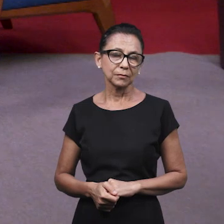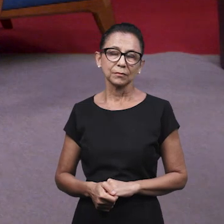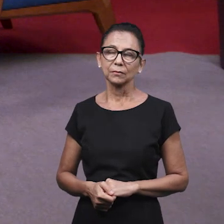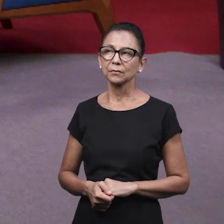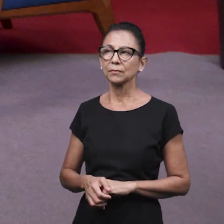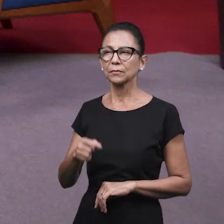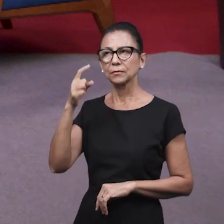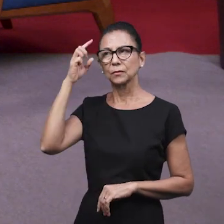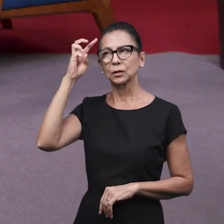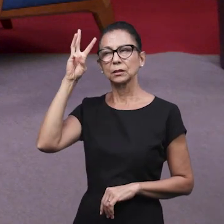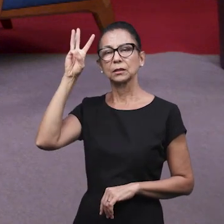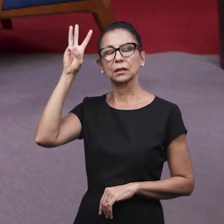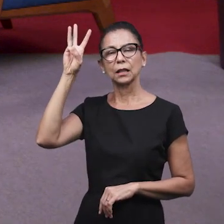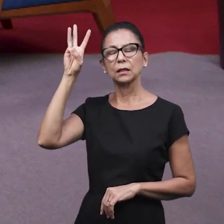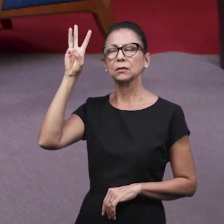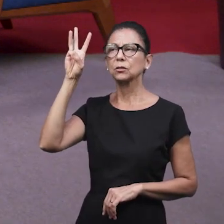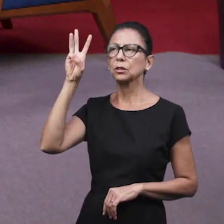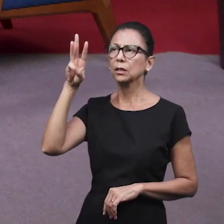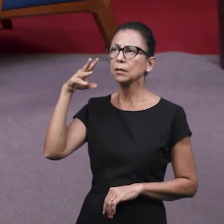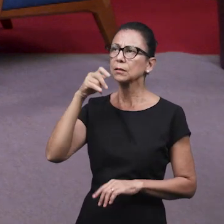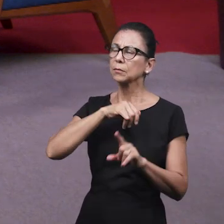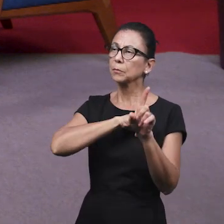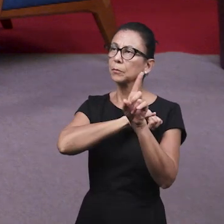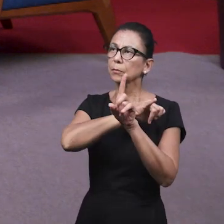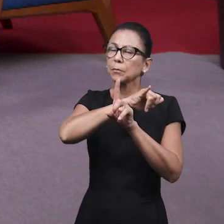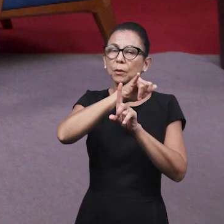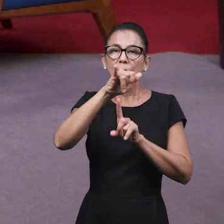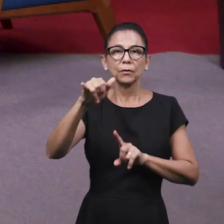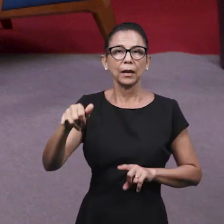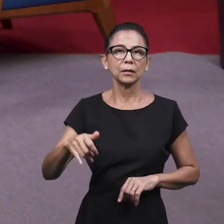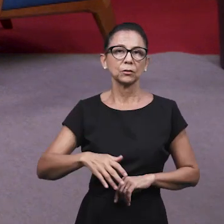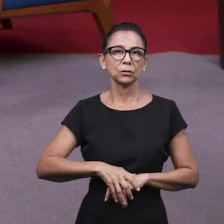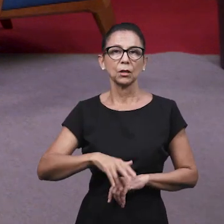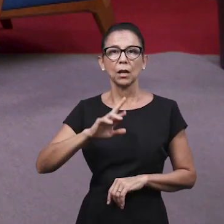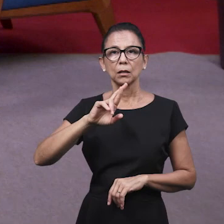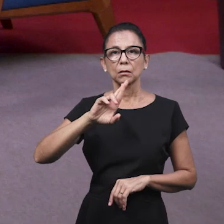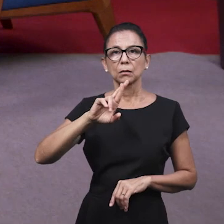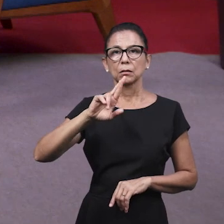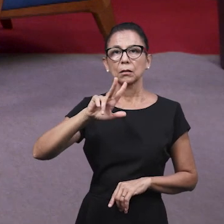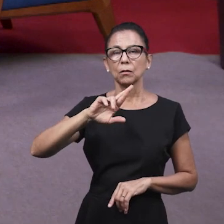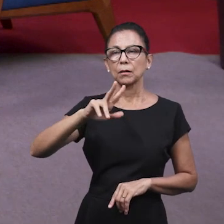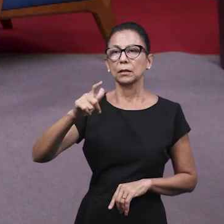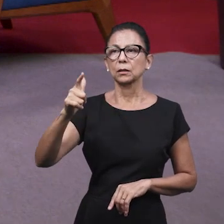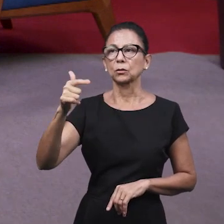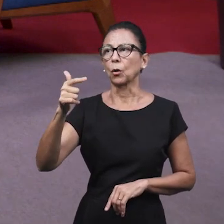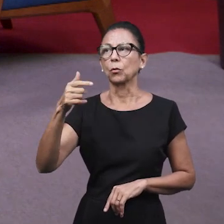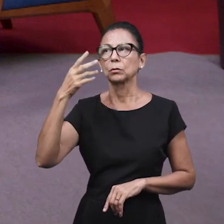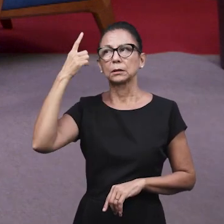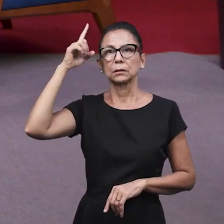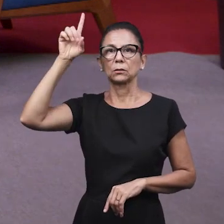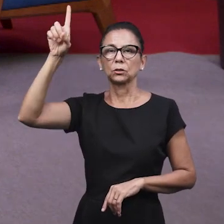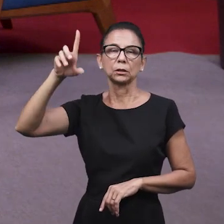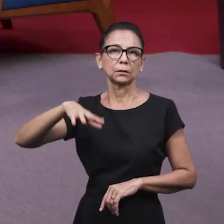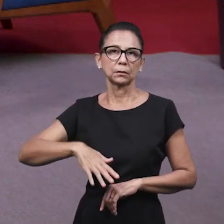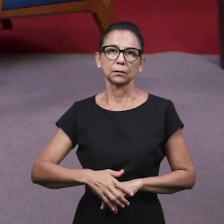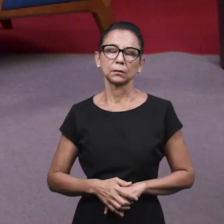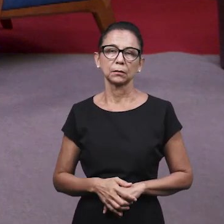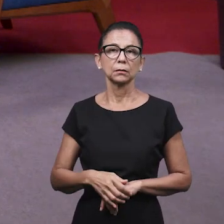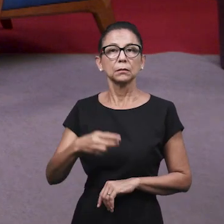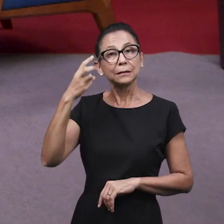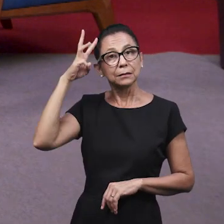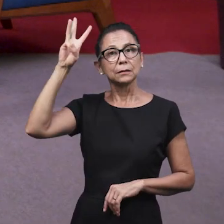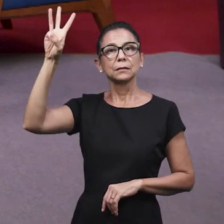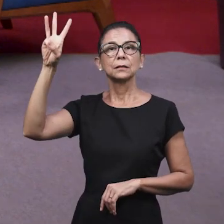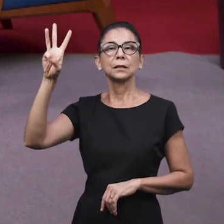donc, tel comme on a déjà commenté, c'est le mystère prophétique est révélé, mort et résurrection de Jésus. Il a vu de